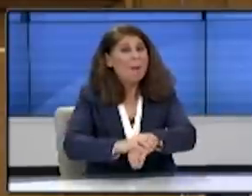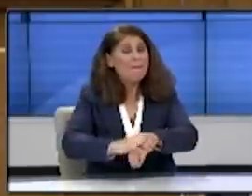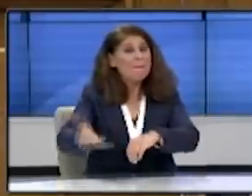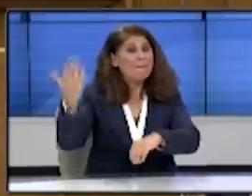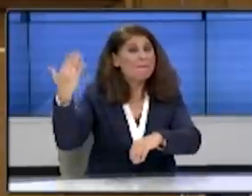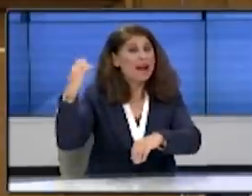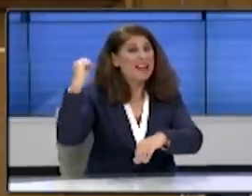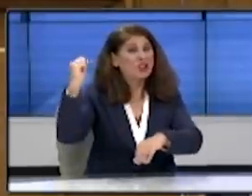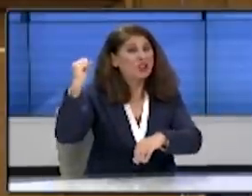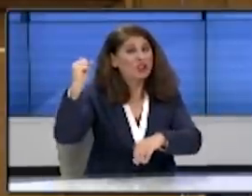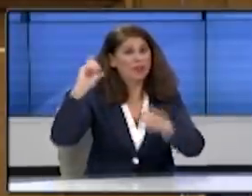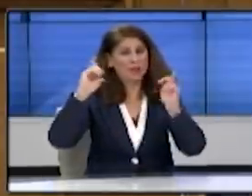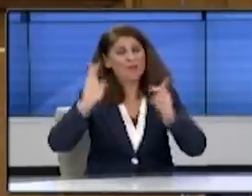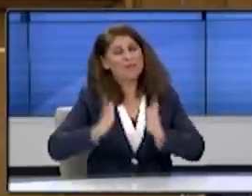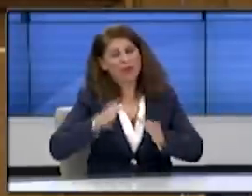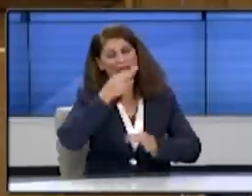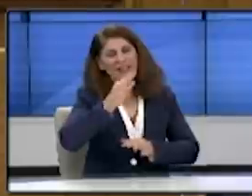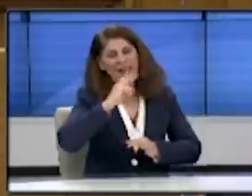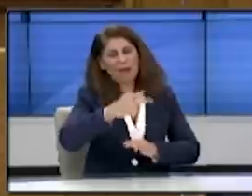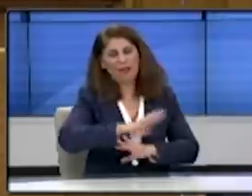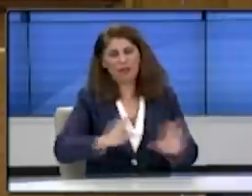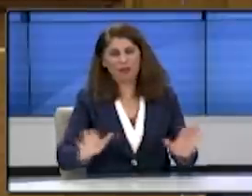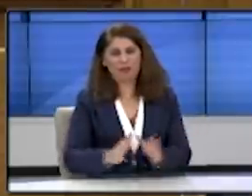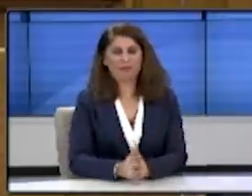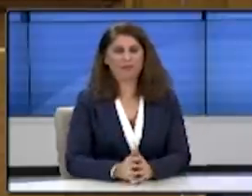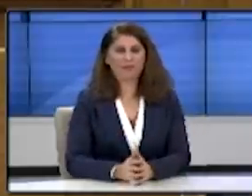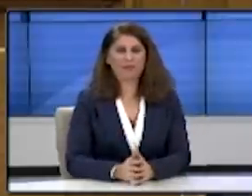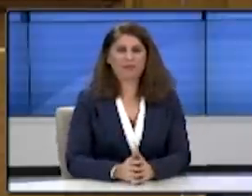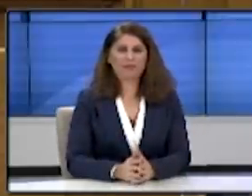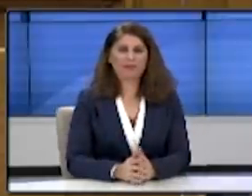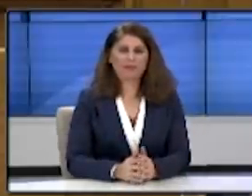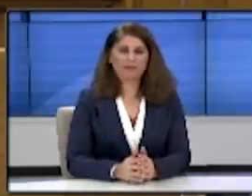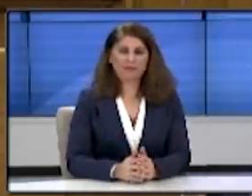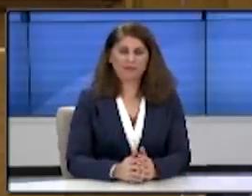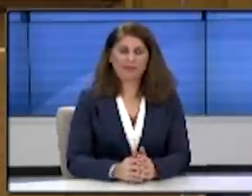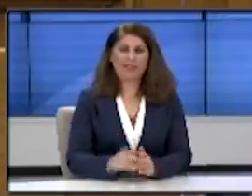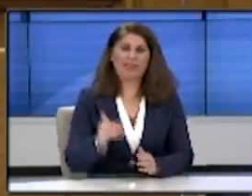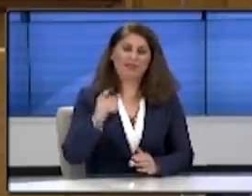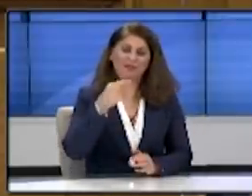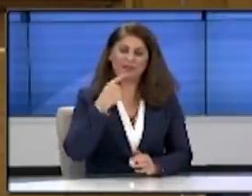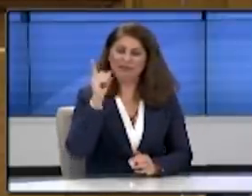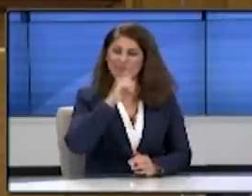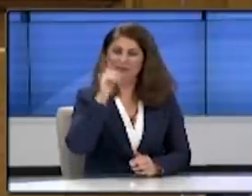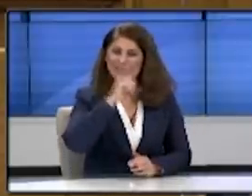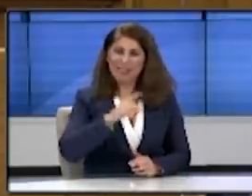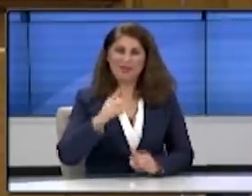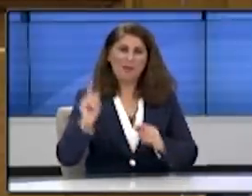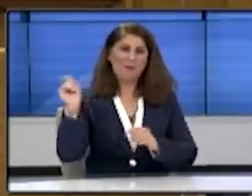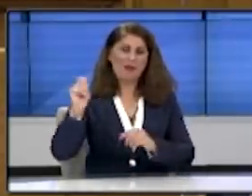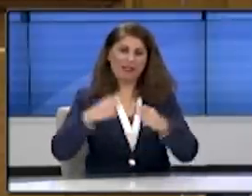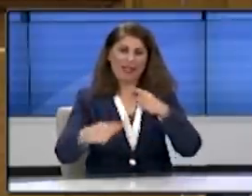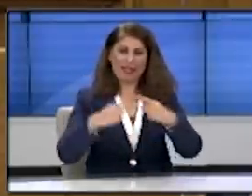παλαιόθεν σοσιαλδημοκρατίας, μπορούν να το απαντήσουν. Στον πυρήνα αυτής της κάλπικης πολιτικής